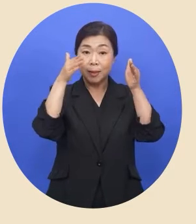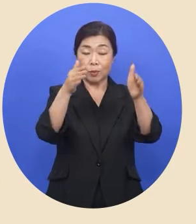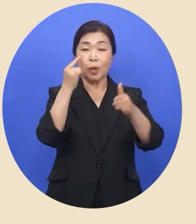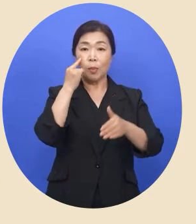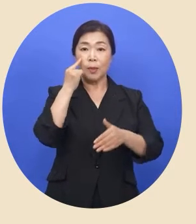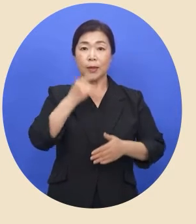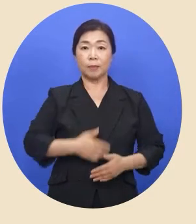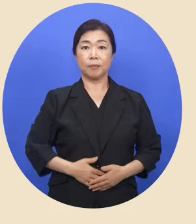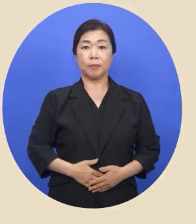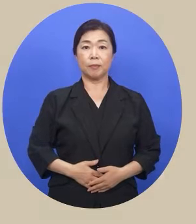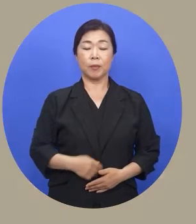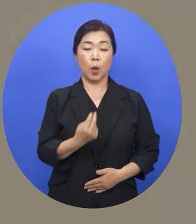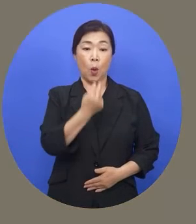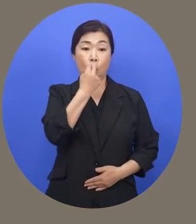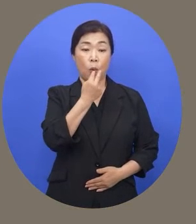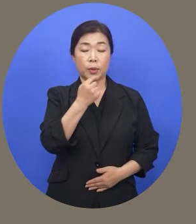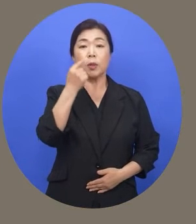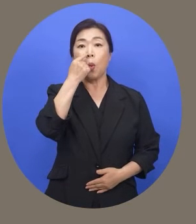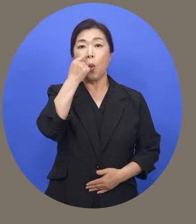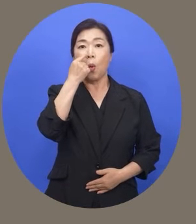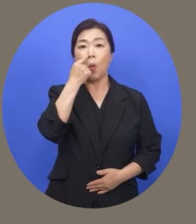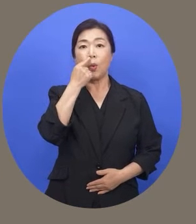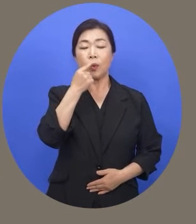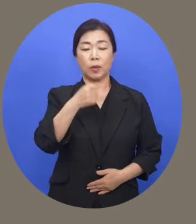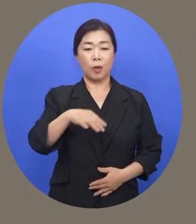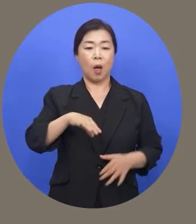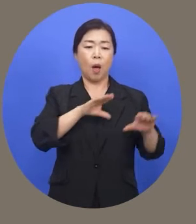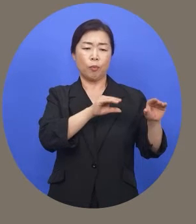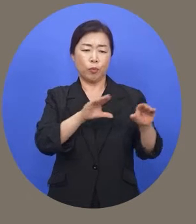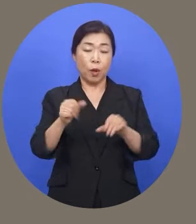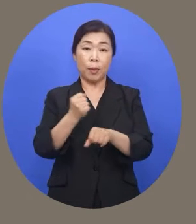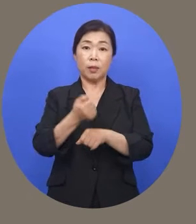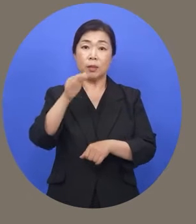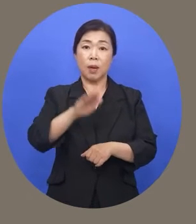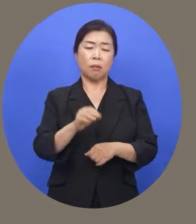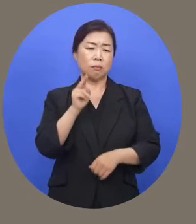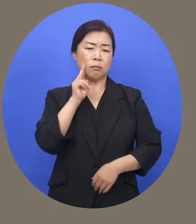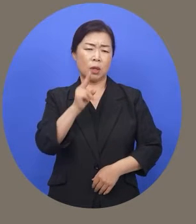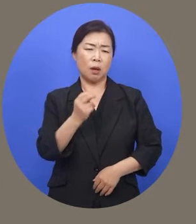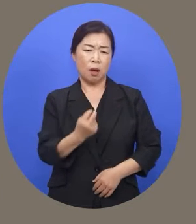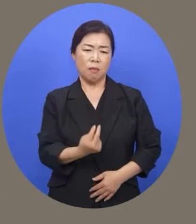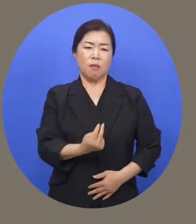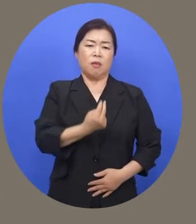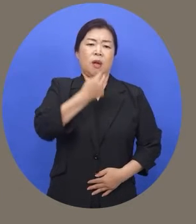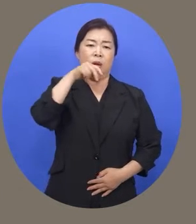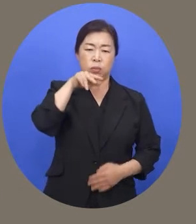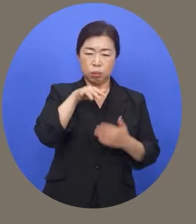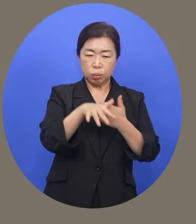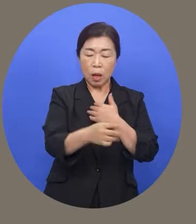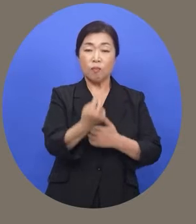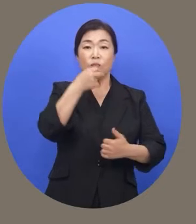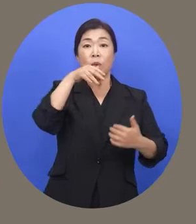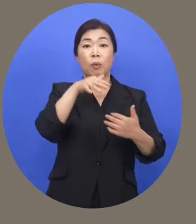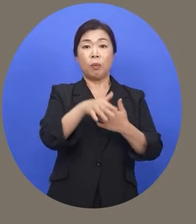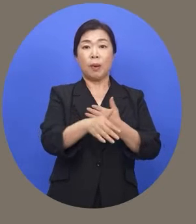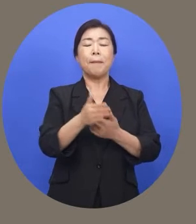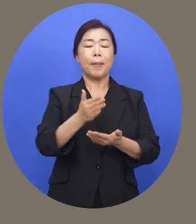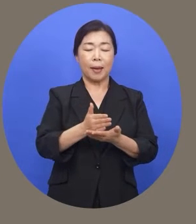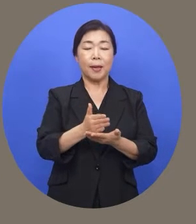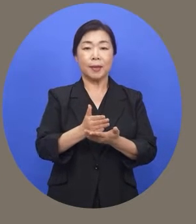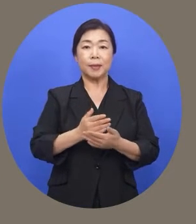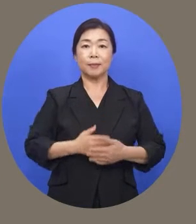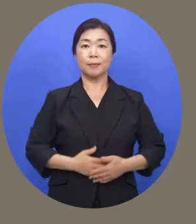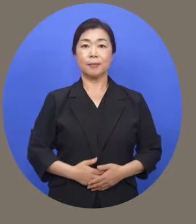집중합니다. 호흡은 코를 통해서 부드럽게 하되 지나치게 크고 깊게 숨쉬려